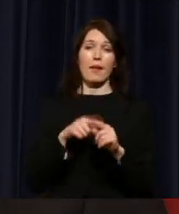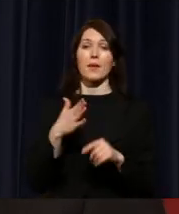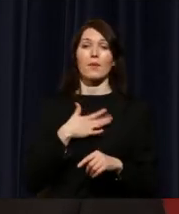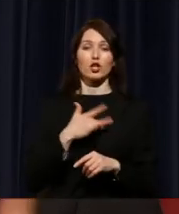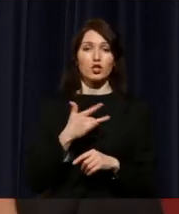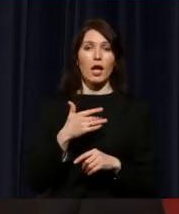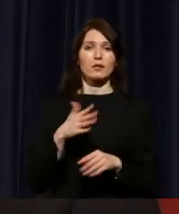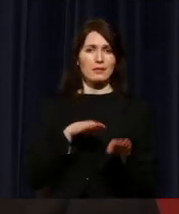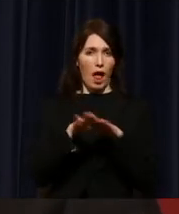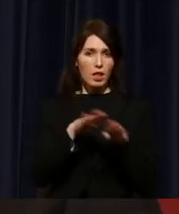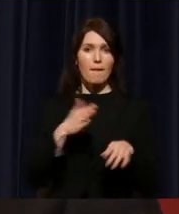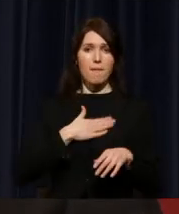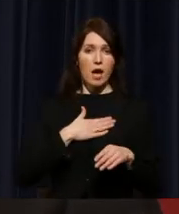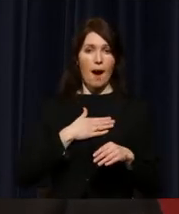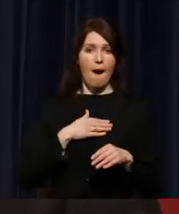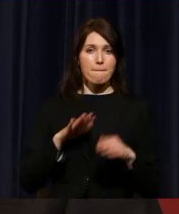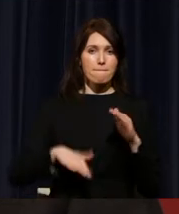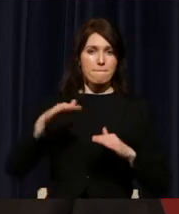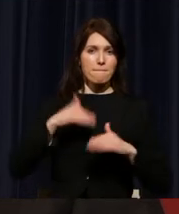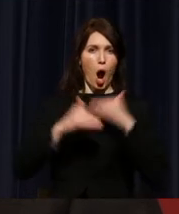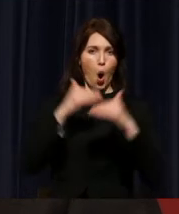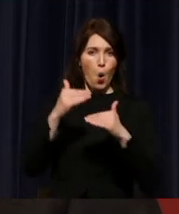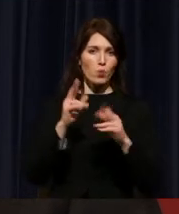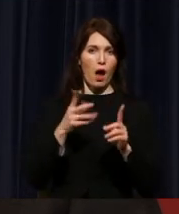liekas, ka vismaz salīdzinot man paudzi mūsdien,